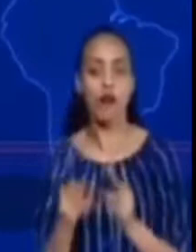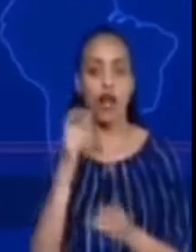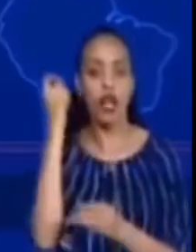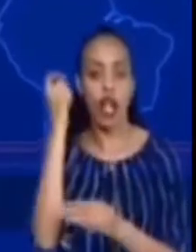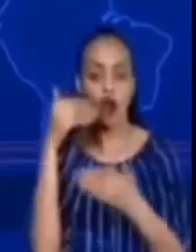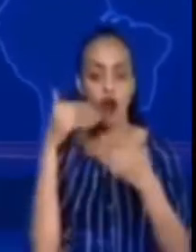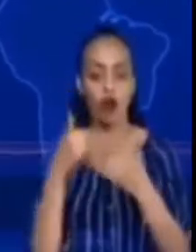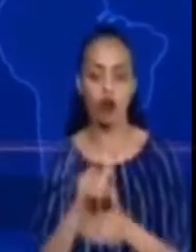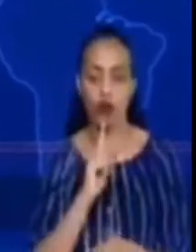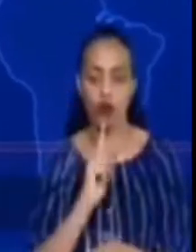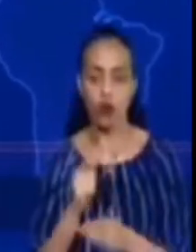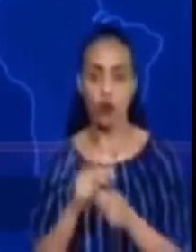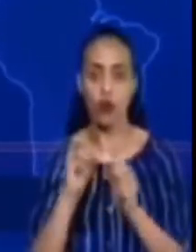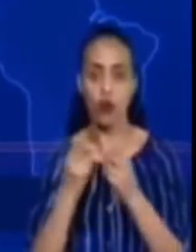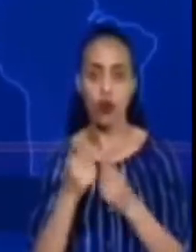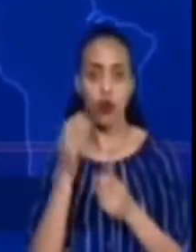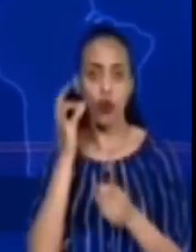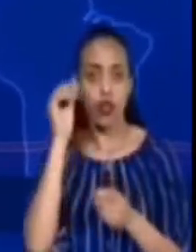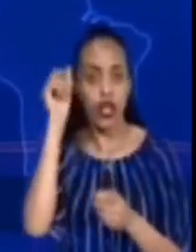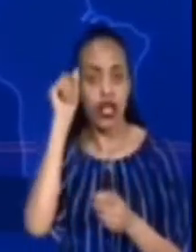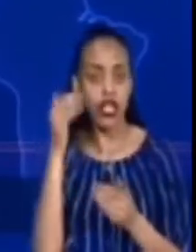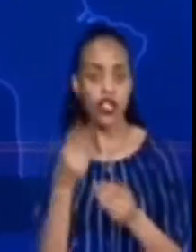አይ ዘመድኩን ዘመዲ